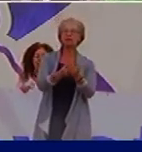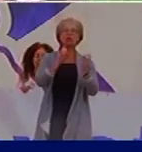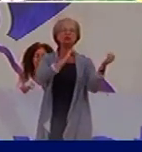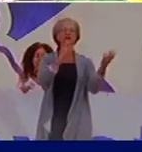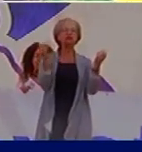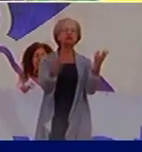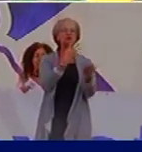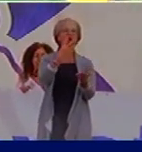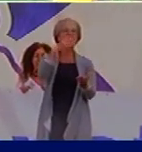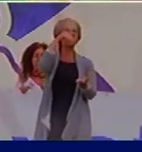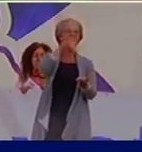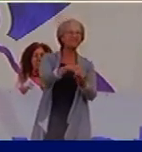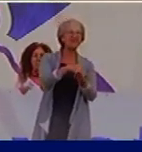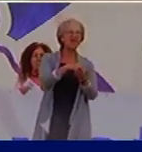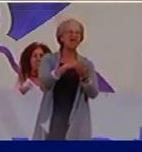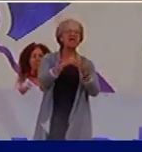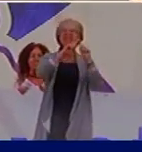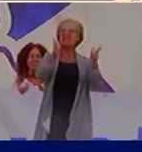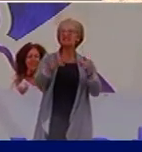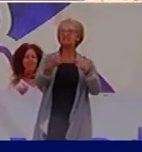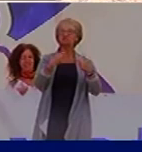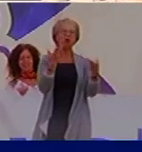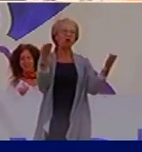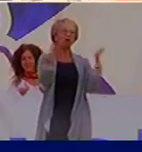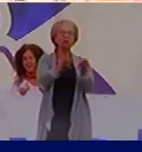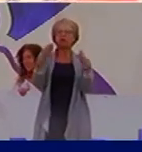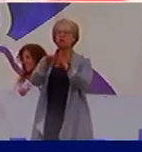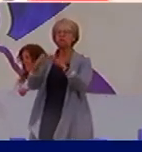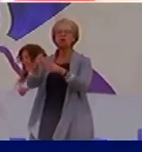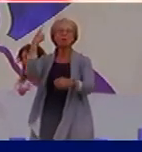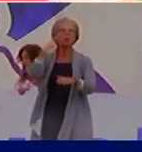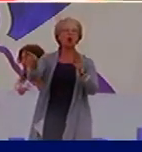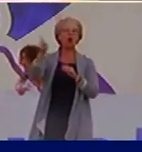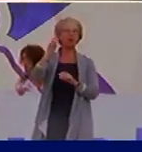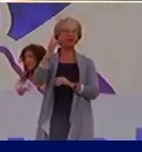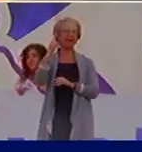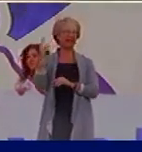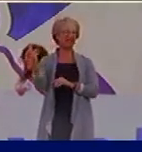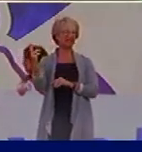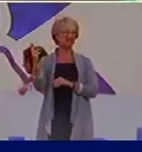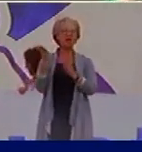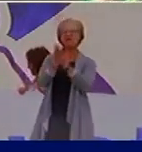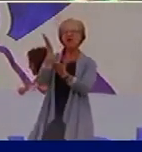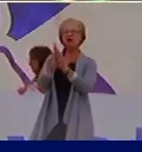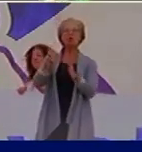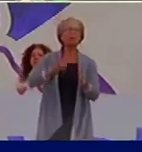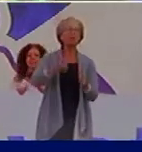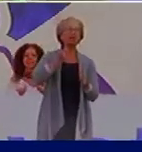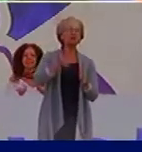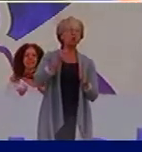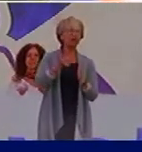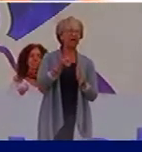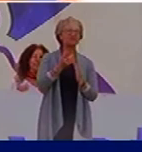19.000 esercizi commerciali che l'anno scorso hanno chiuso per colpa di Renzi, a favore dei pensionati,